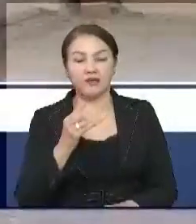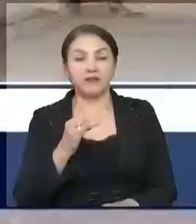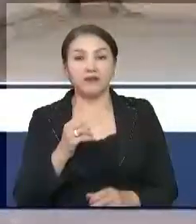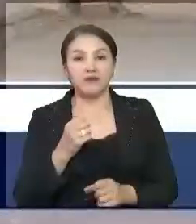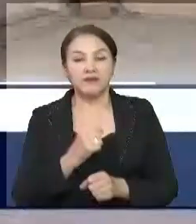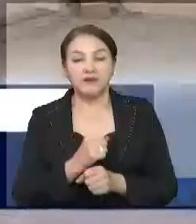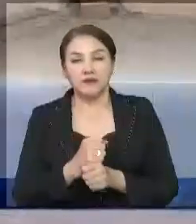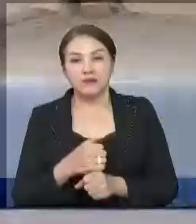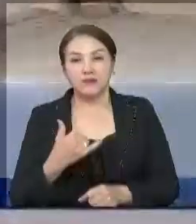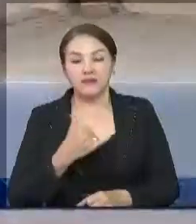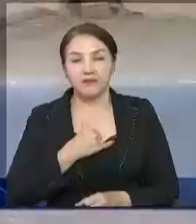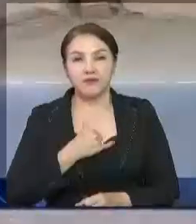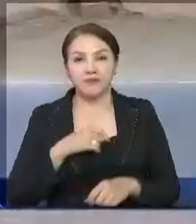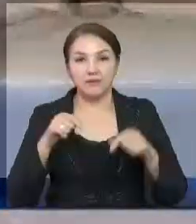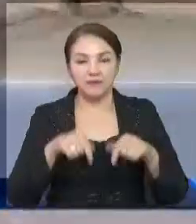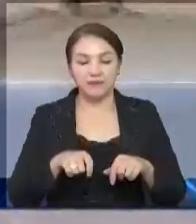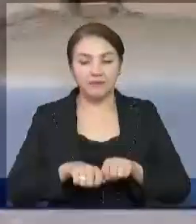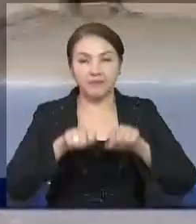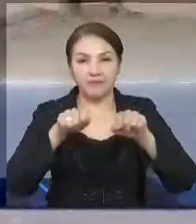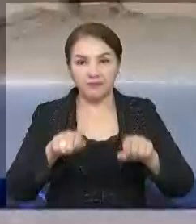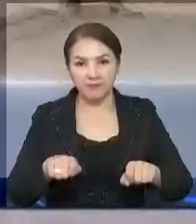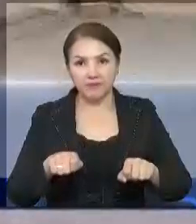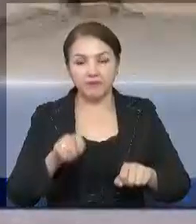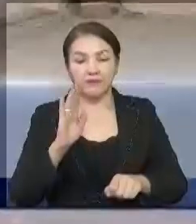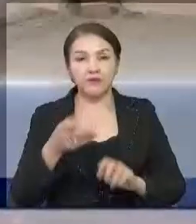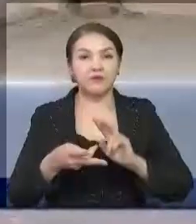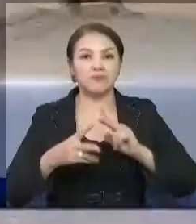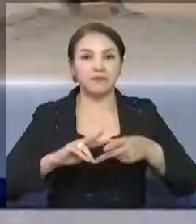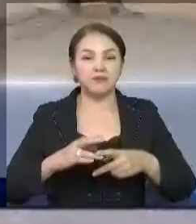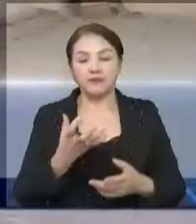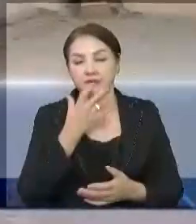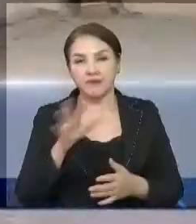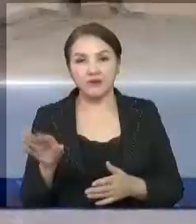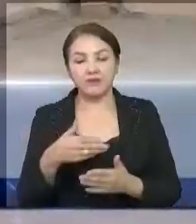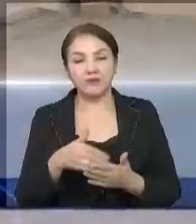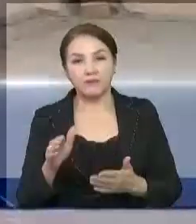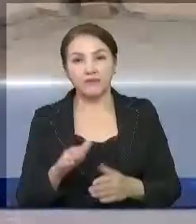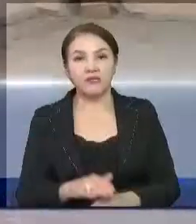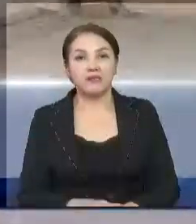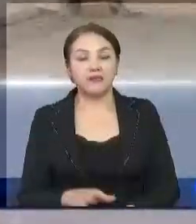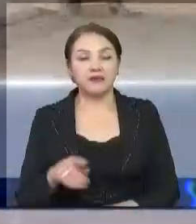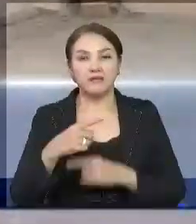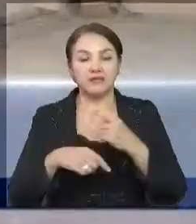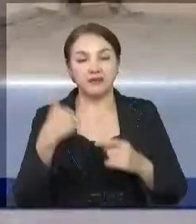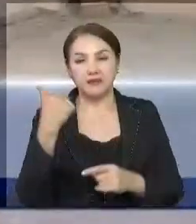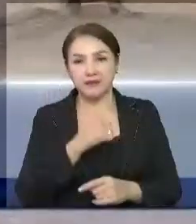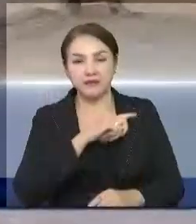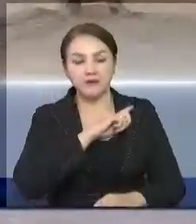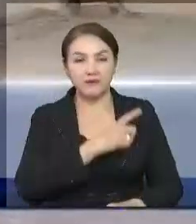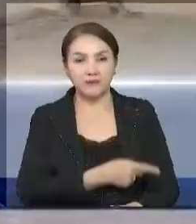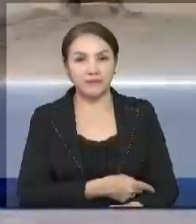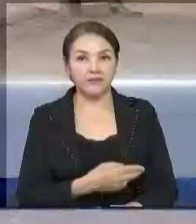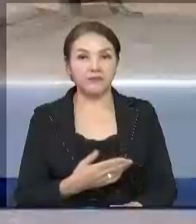тоже у нас здесь уже вскрытая. Будем менять. Отопление все вырезали. Со следующей недели еще будем усиляться, потому